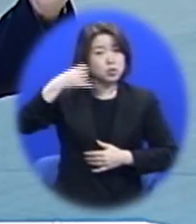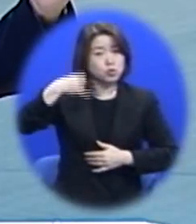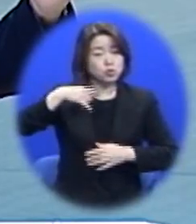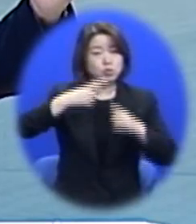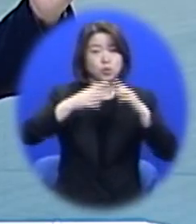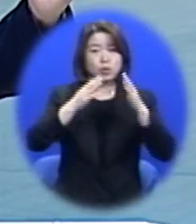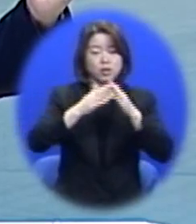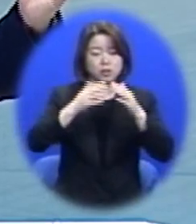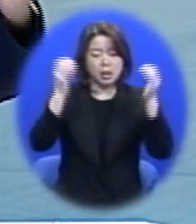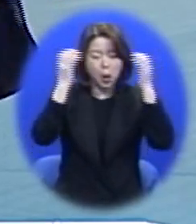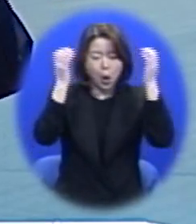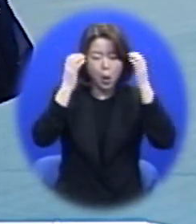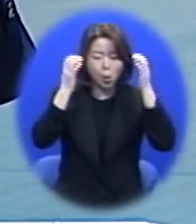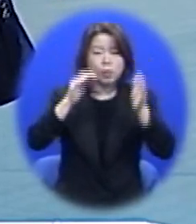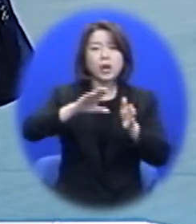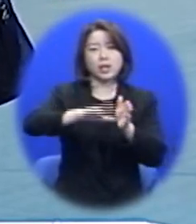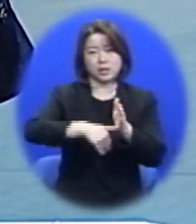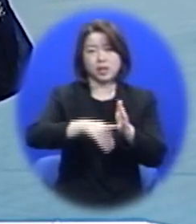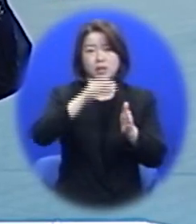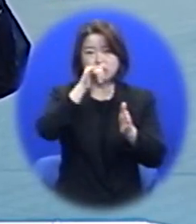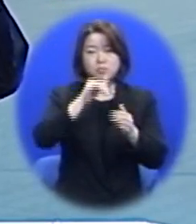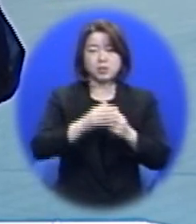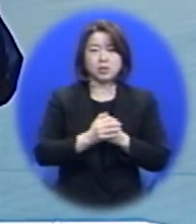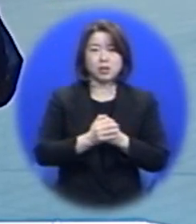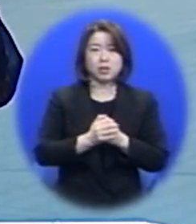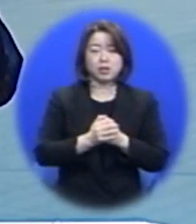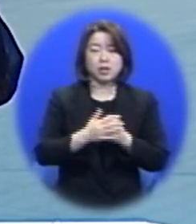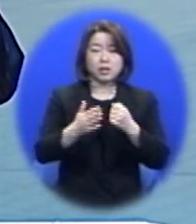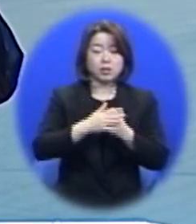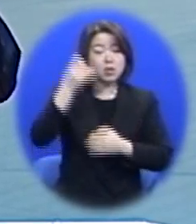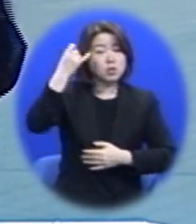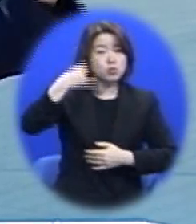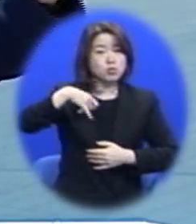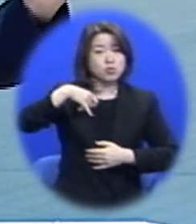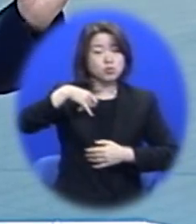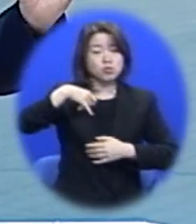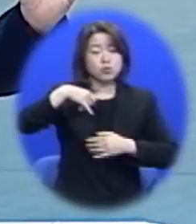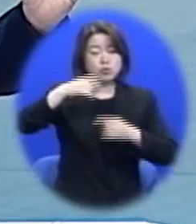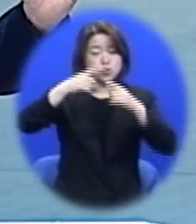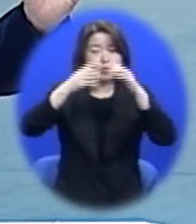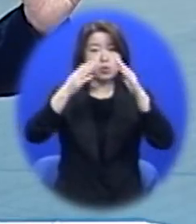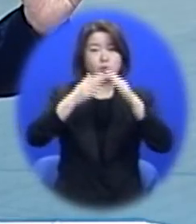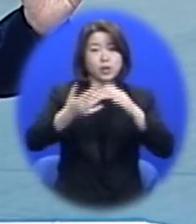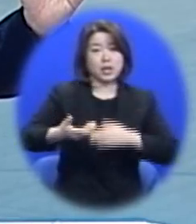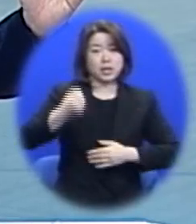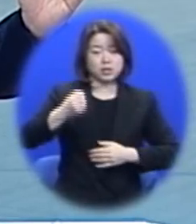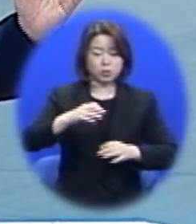있습니다. 그래서 중국교회가 가지고 있는 놀라운 은혜가 있어요.